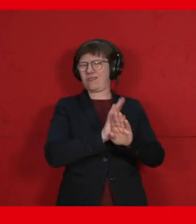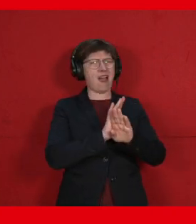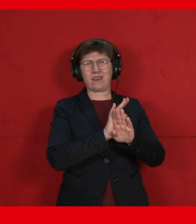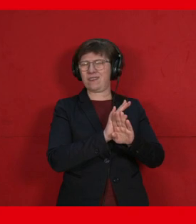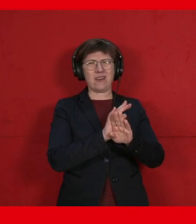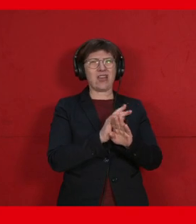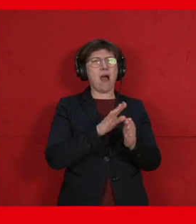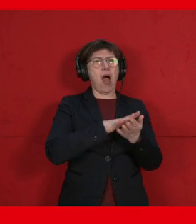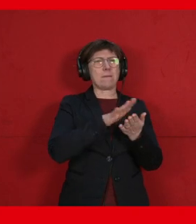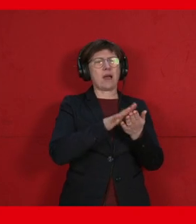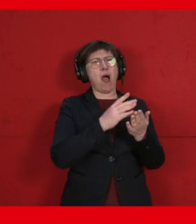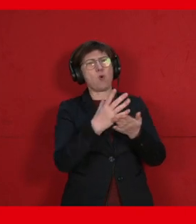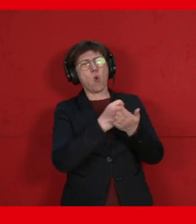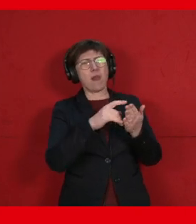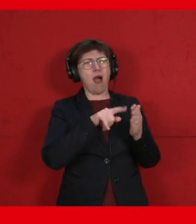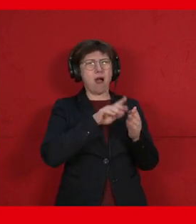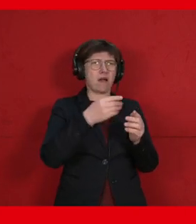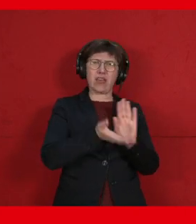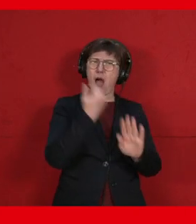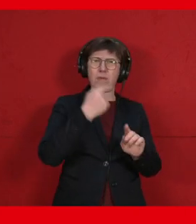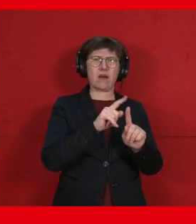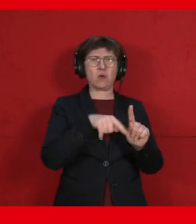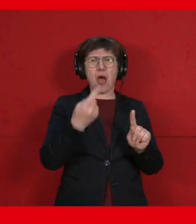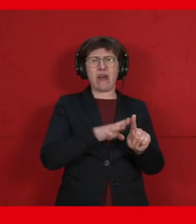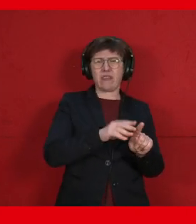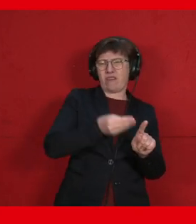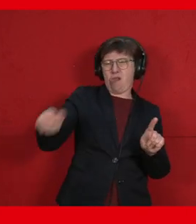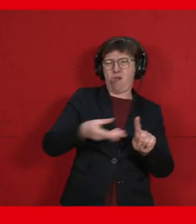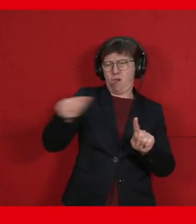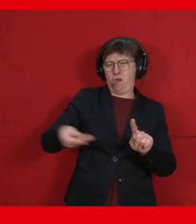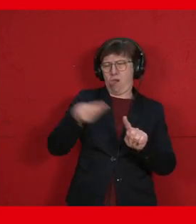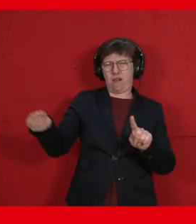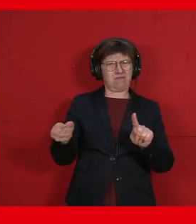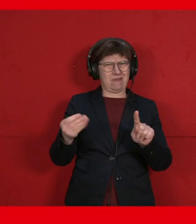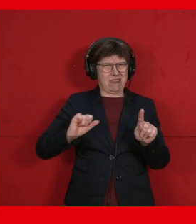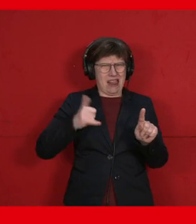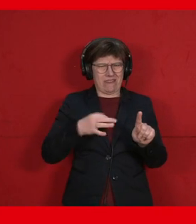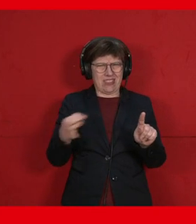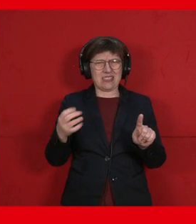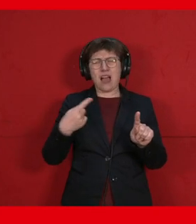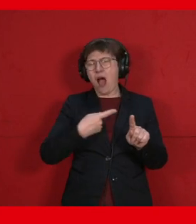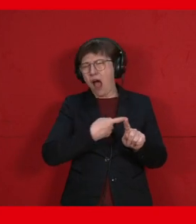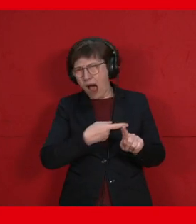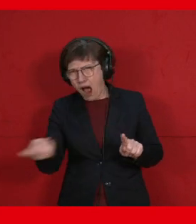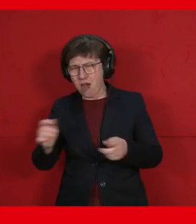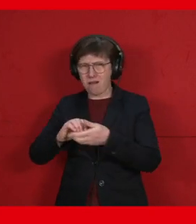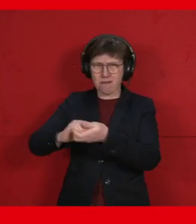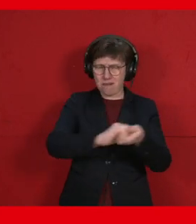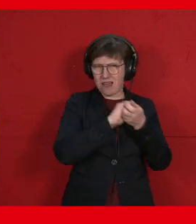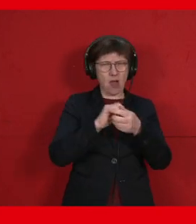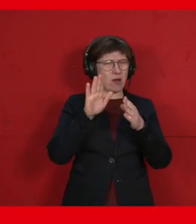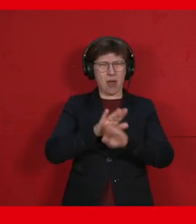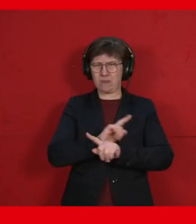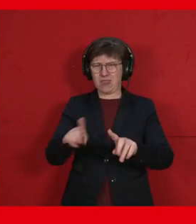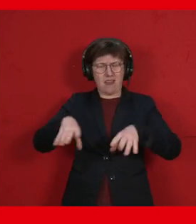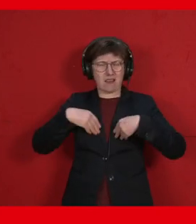von Abgaben und Umlagen ausnimmt und dann das auf die anderen umlegt. Da ist nichts gewonnen. Da wird man wahrscheinlich sich am Ende nicht durchsetzen können und